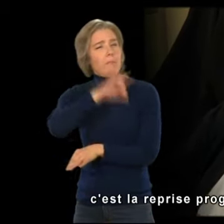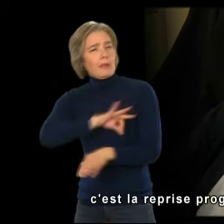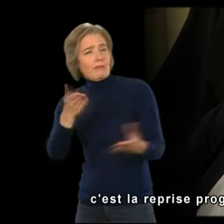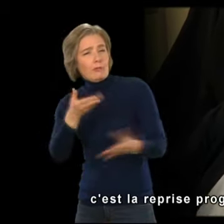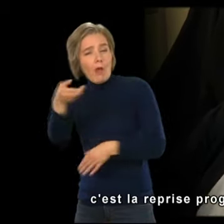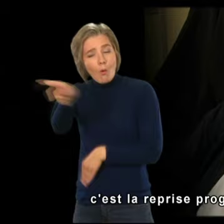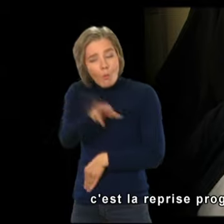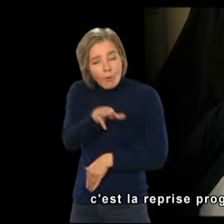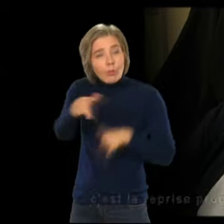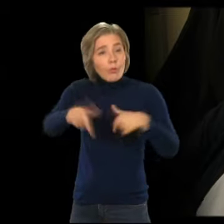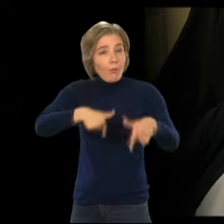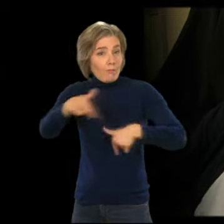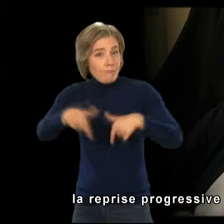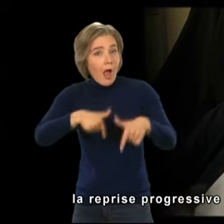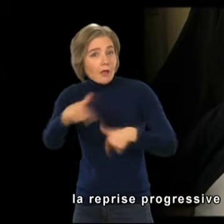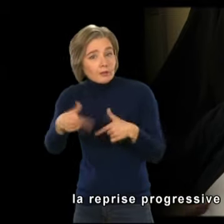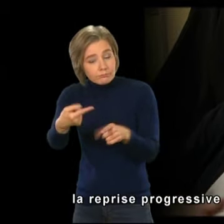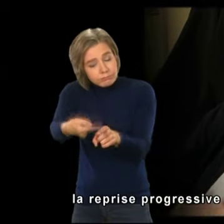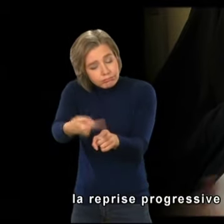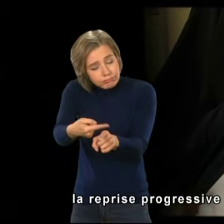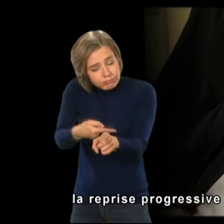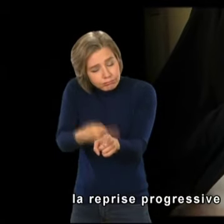progressive